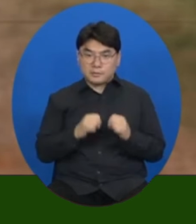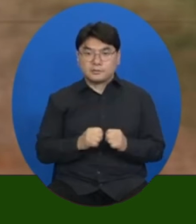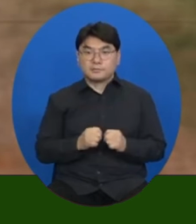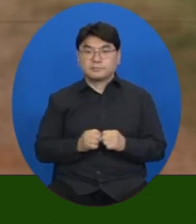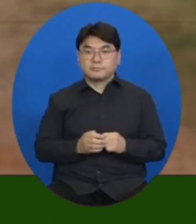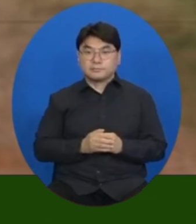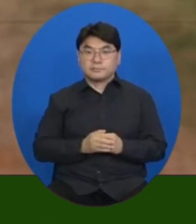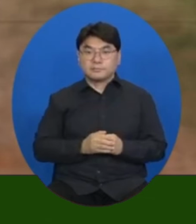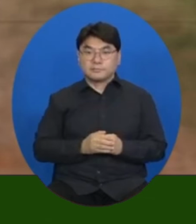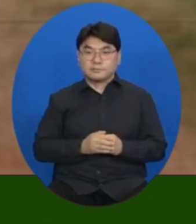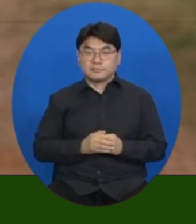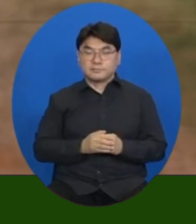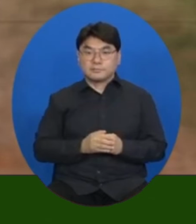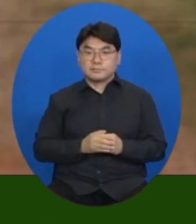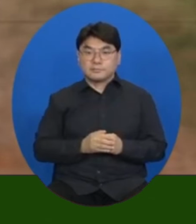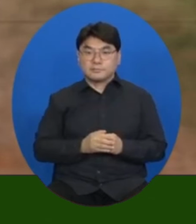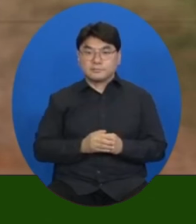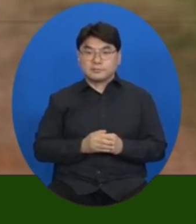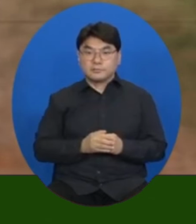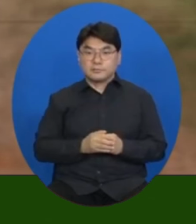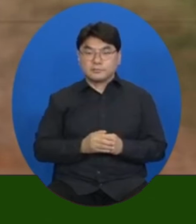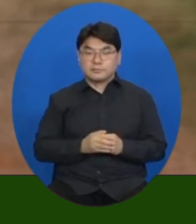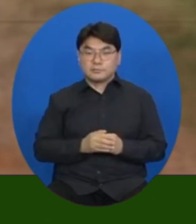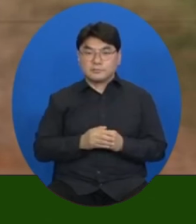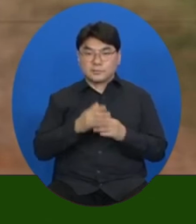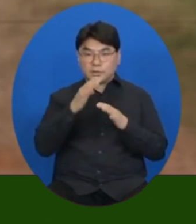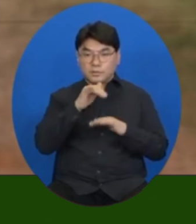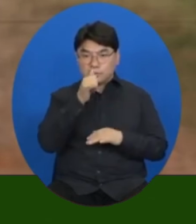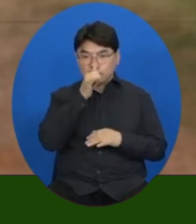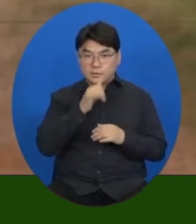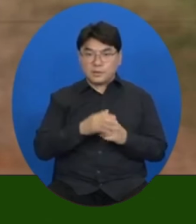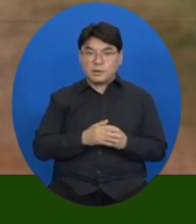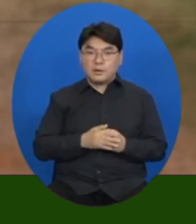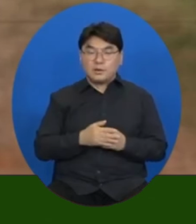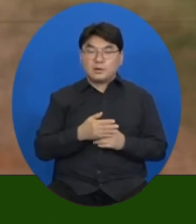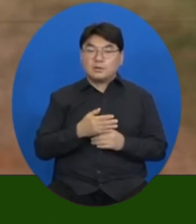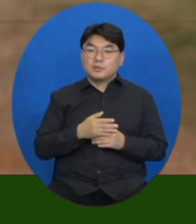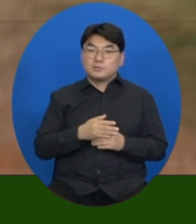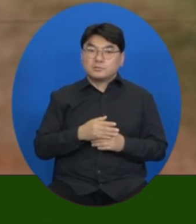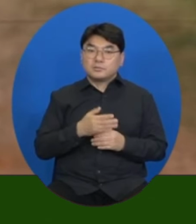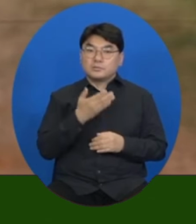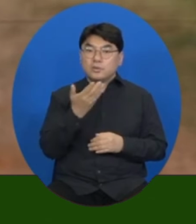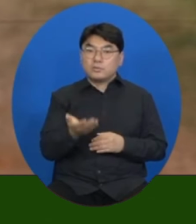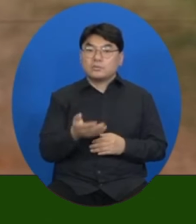없고요 질문은 여러분들의 인생 기이는 퉁이 돌은